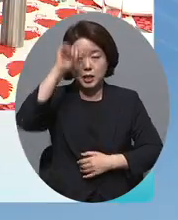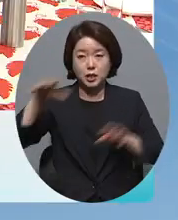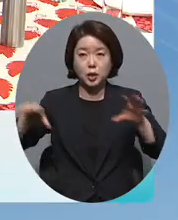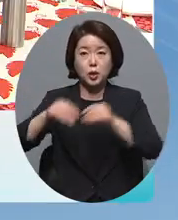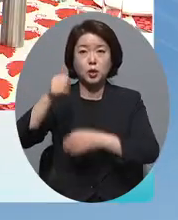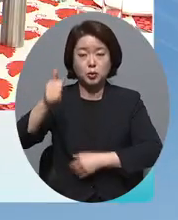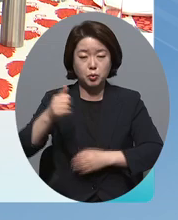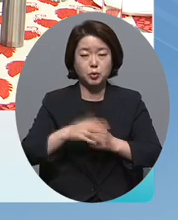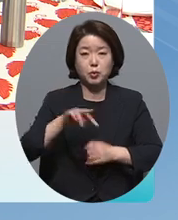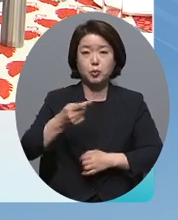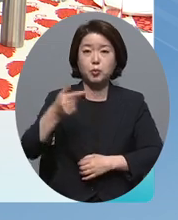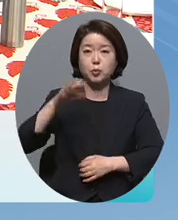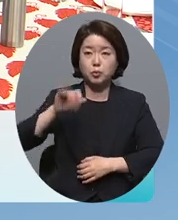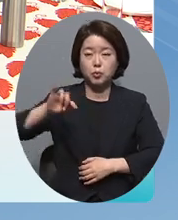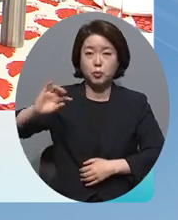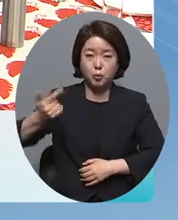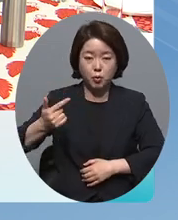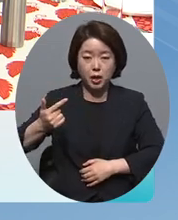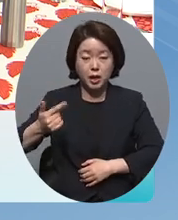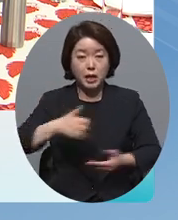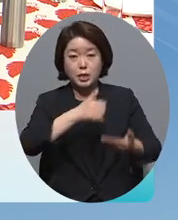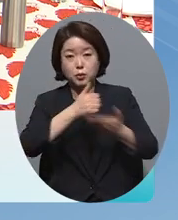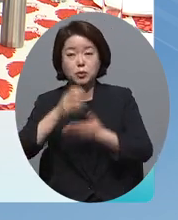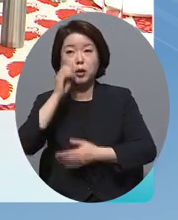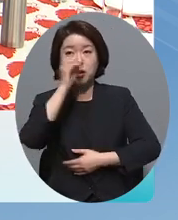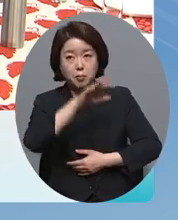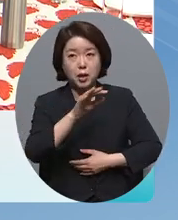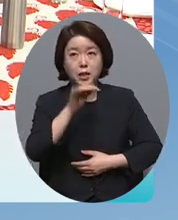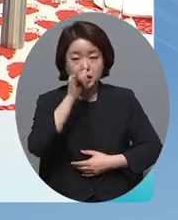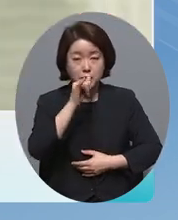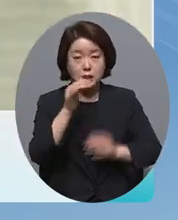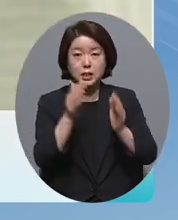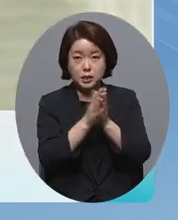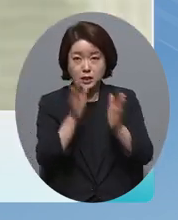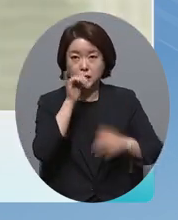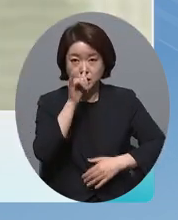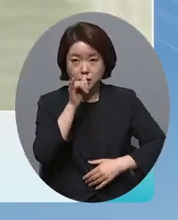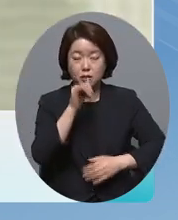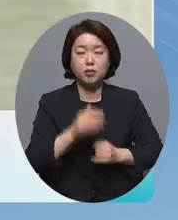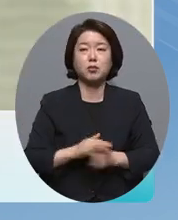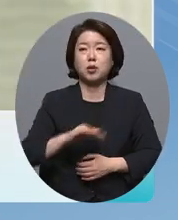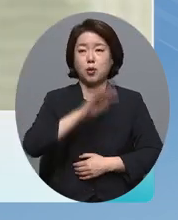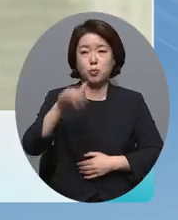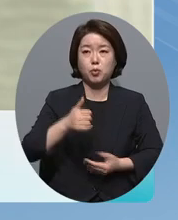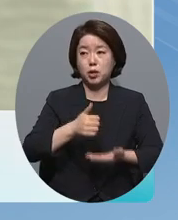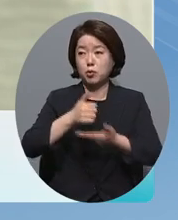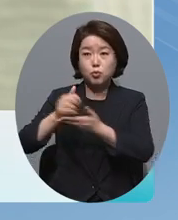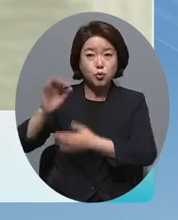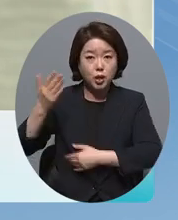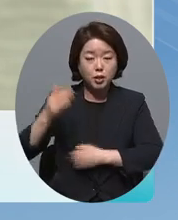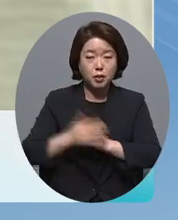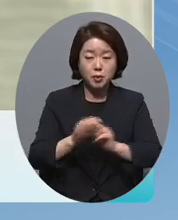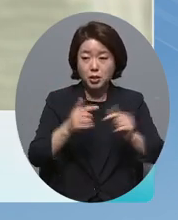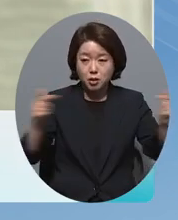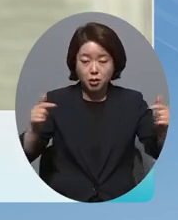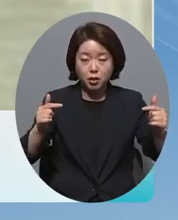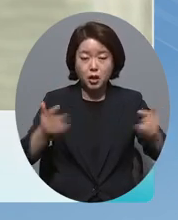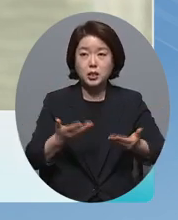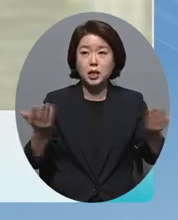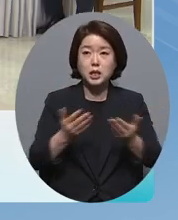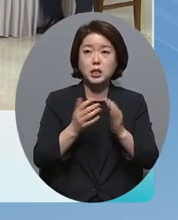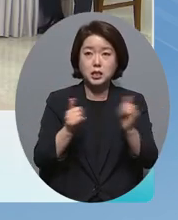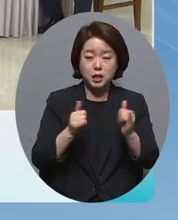총리께서 도정한 장관에게 초청을 하겠다고 말을 해서이 이야기가 시작된 것 같은데 우리가 초청을 하게 되면 여러가지 스텝들이